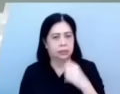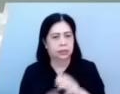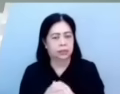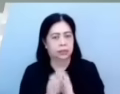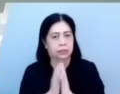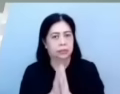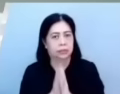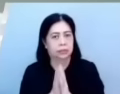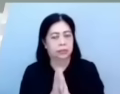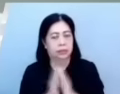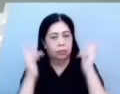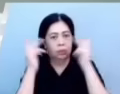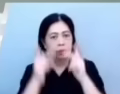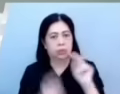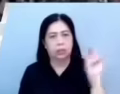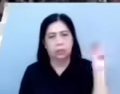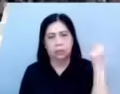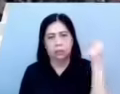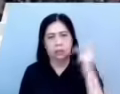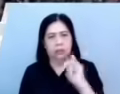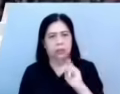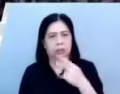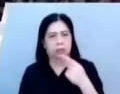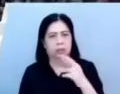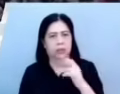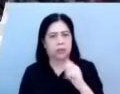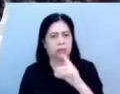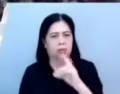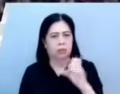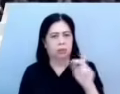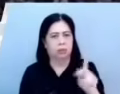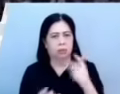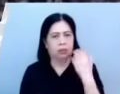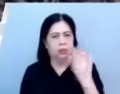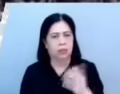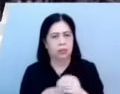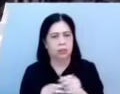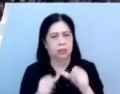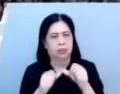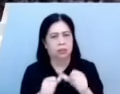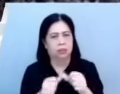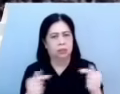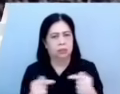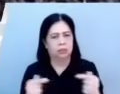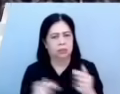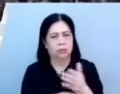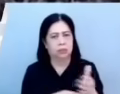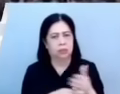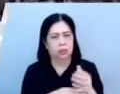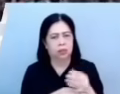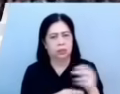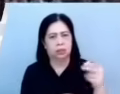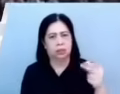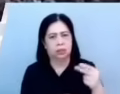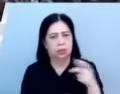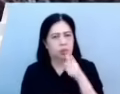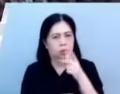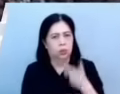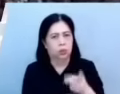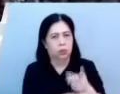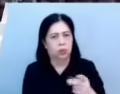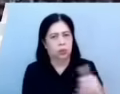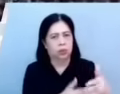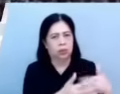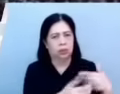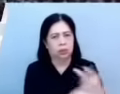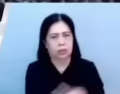ang Nigeria kung saan mahigit 100 tao ang nasawi sa patuloy na iringan sa pagitan ng mga herder o mga nangangalaga ng mga hayop at